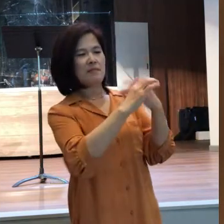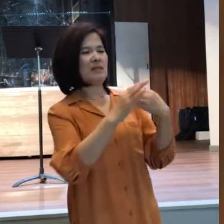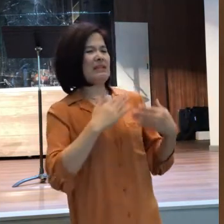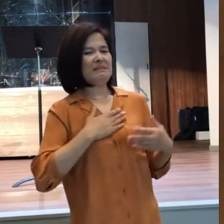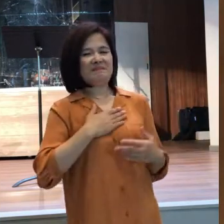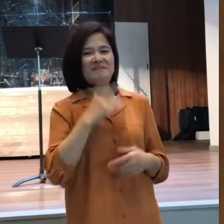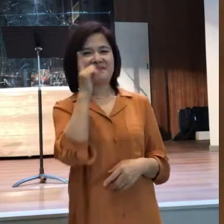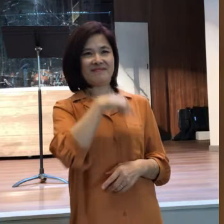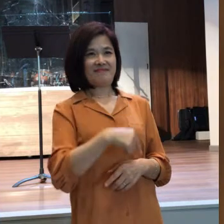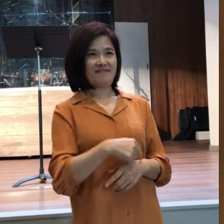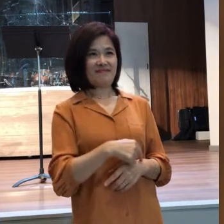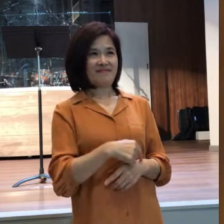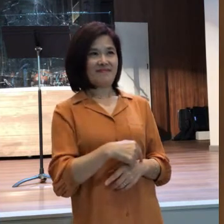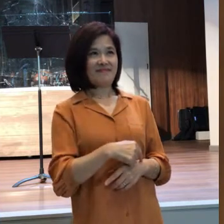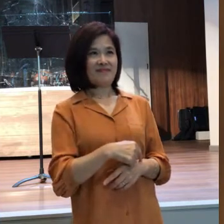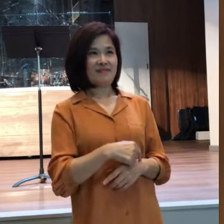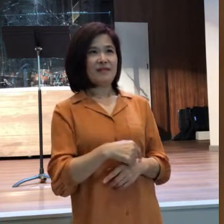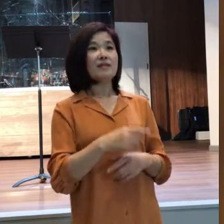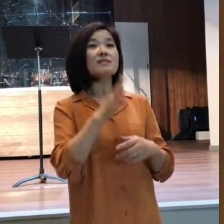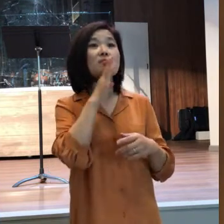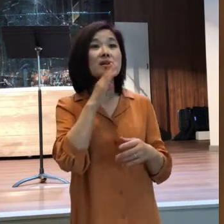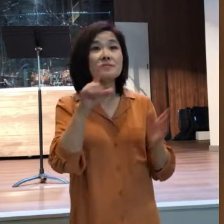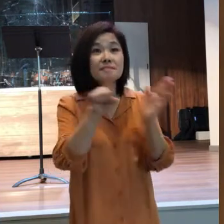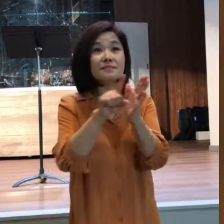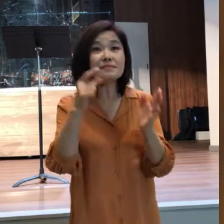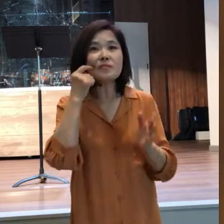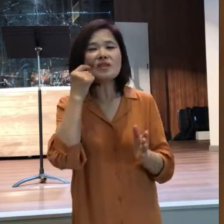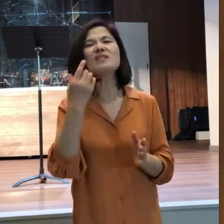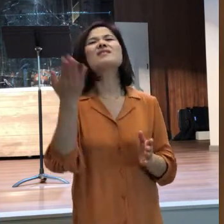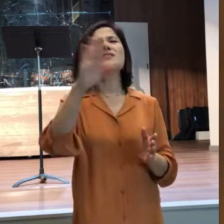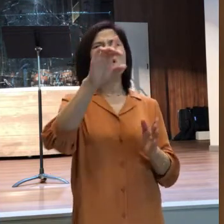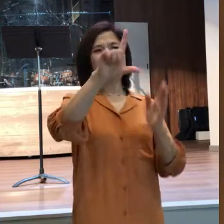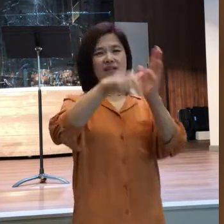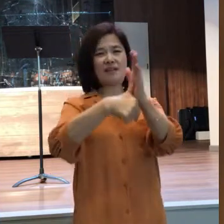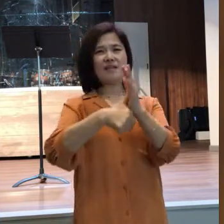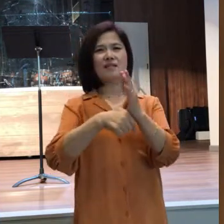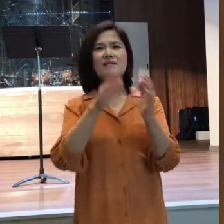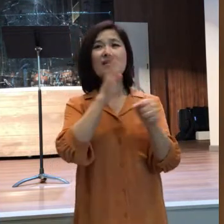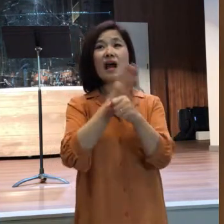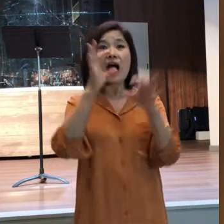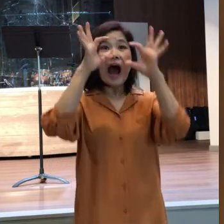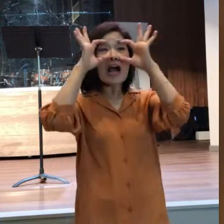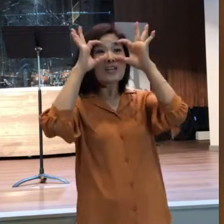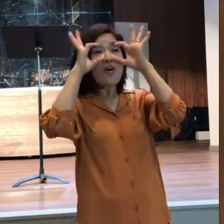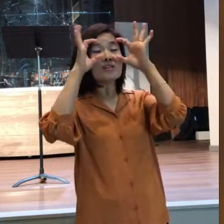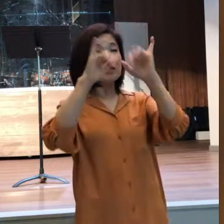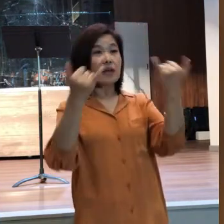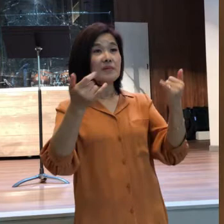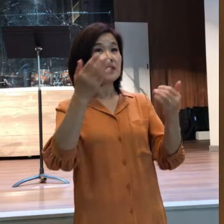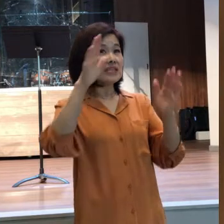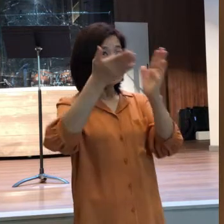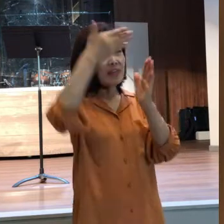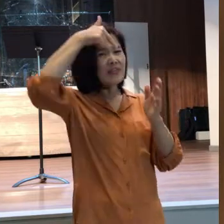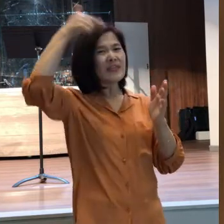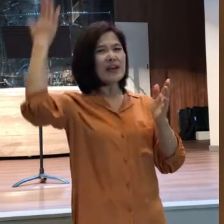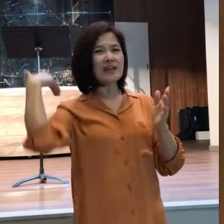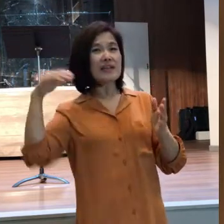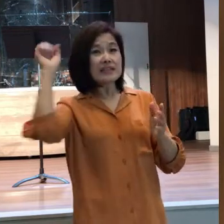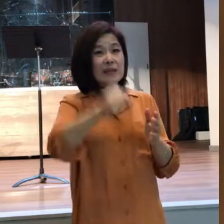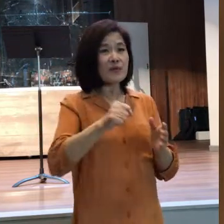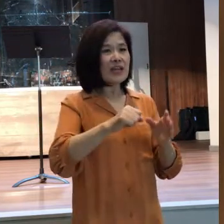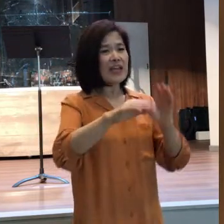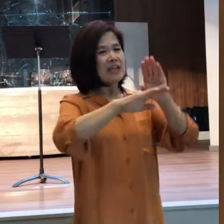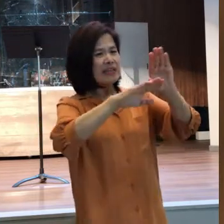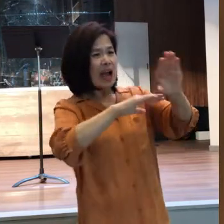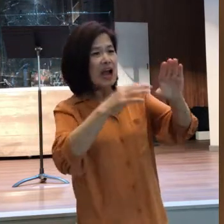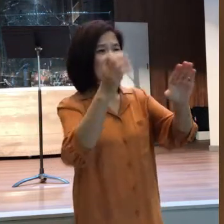기분이 그랬습니다. 여러분 믿지 못하시겠지만 당시에는 안경을 쓴 사람이 새벽에 택시를 잡을